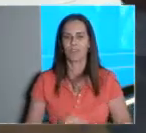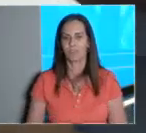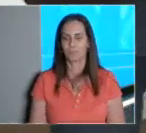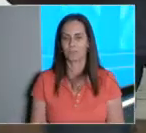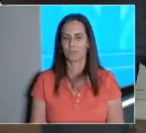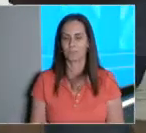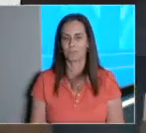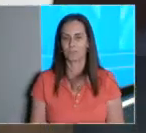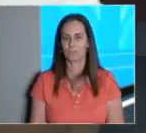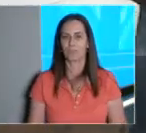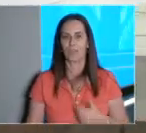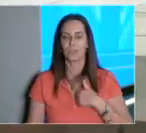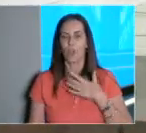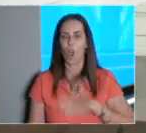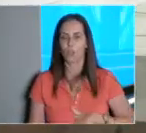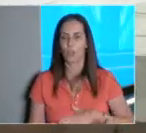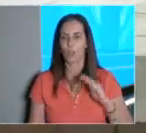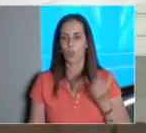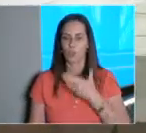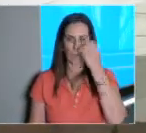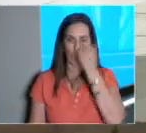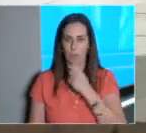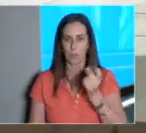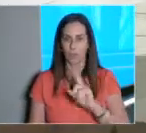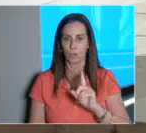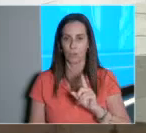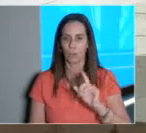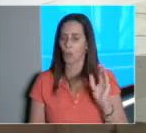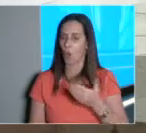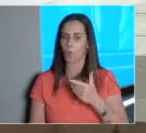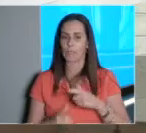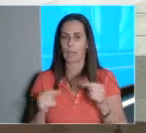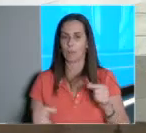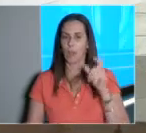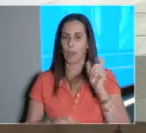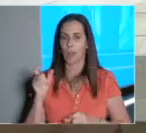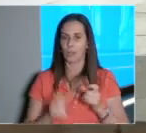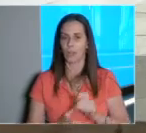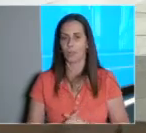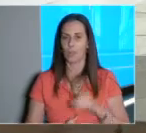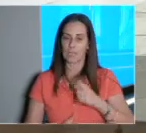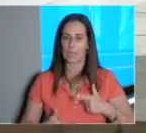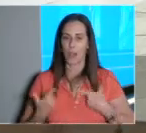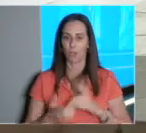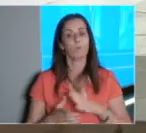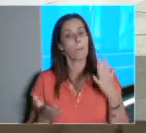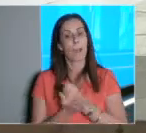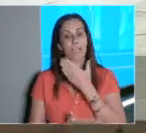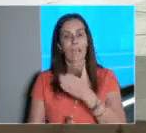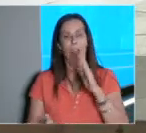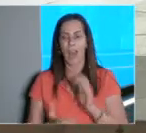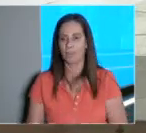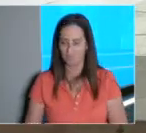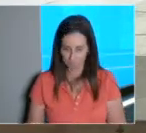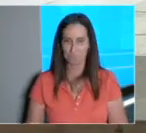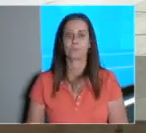לעזור? אתה ימני? אני רוצה להרוס את החמאס, אבל לא להרוס את עזה. אנשים צריכים לחיות. שיהיה לך בהצלחה מהצבעה שלך